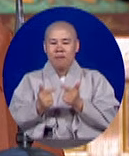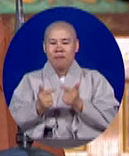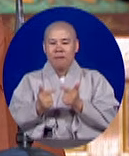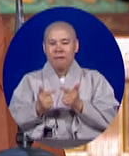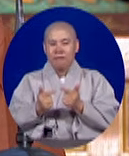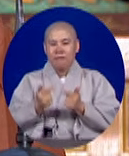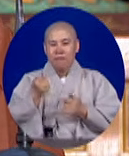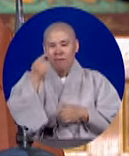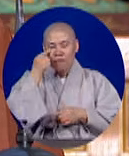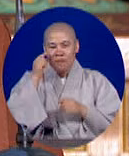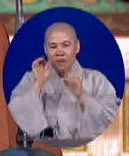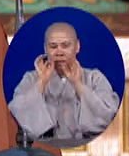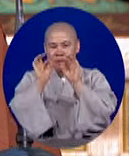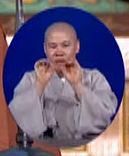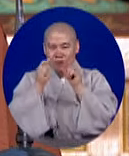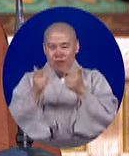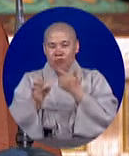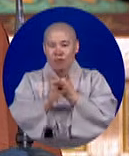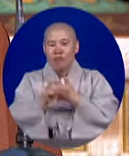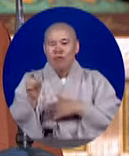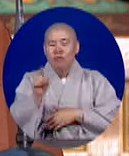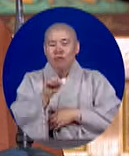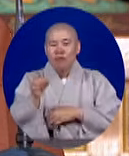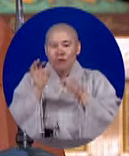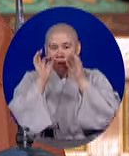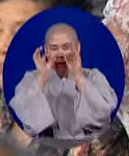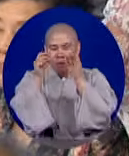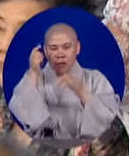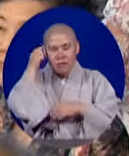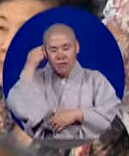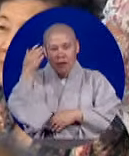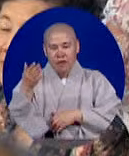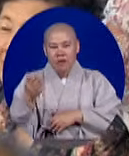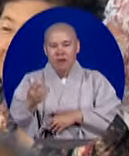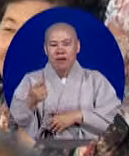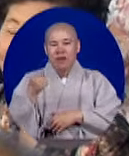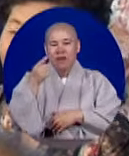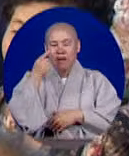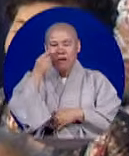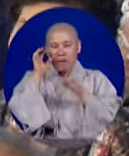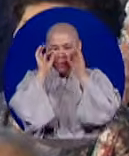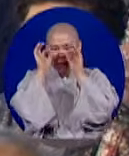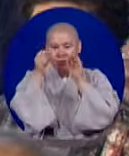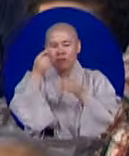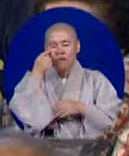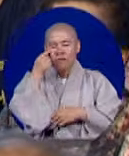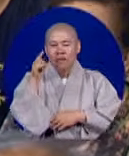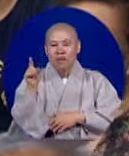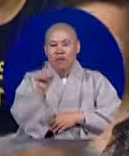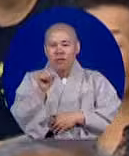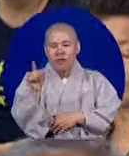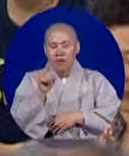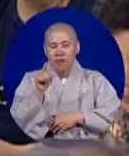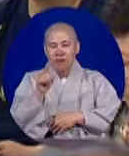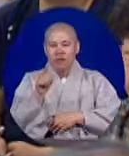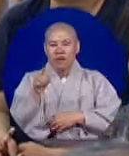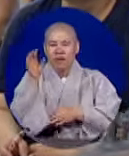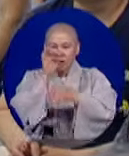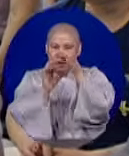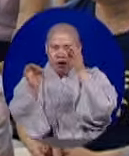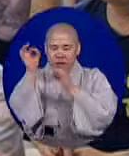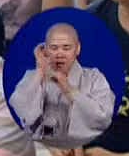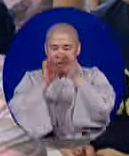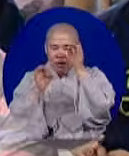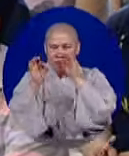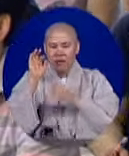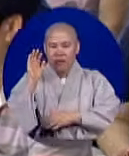그럼 눈이 안 보고 뭐가 봅니까? 그 보는 놈이 뭔지 그걸 찾아라.